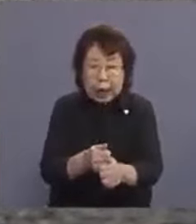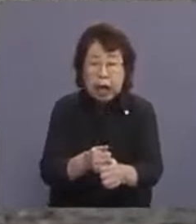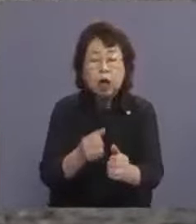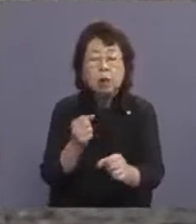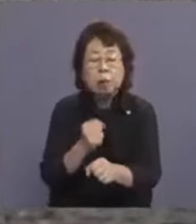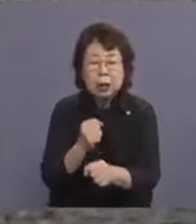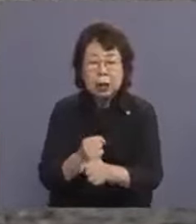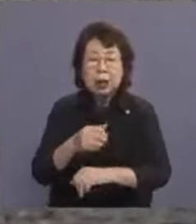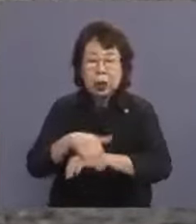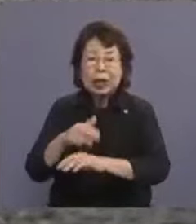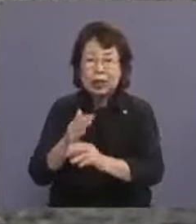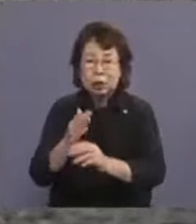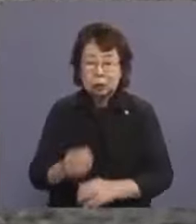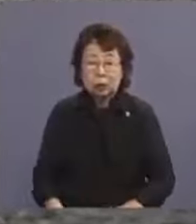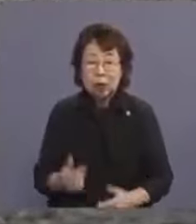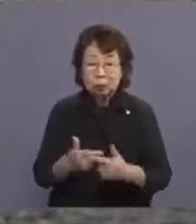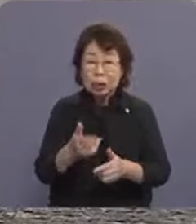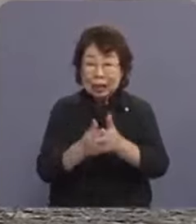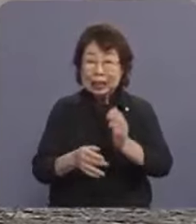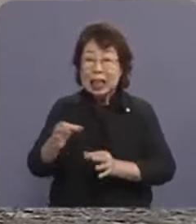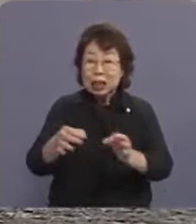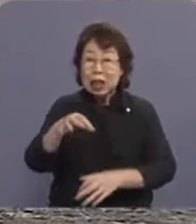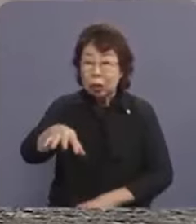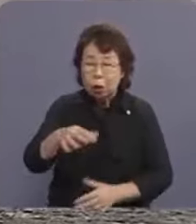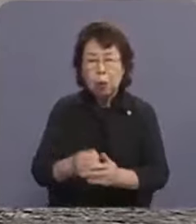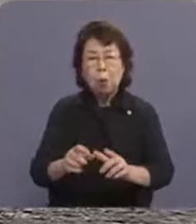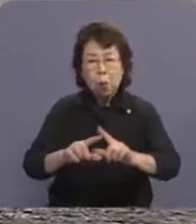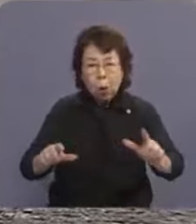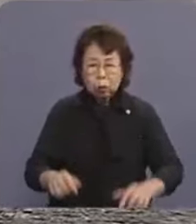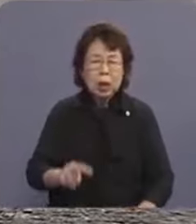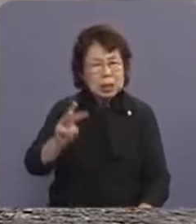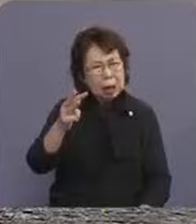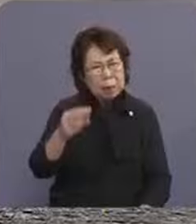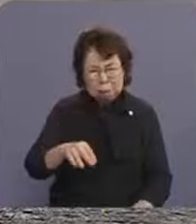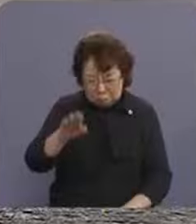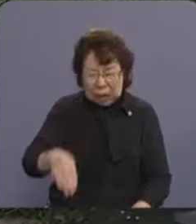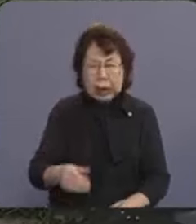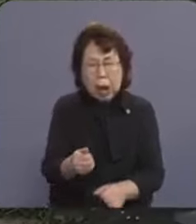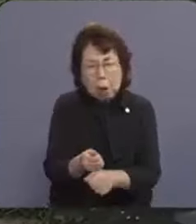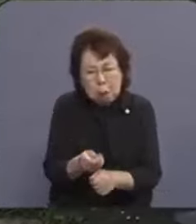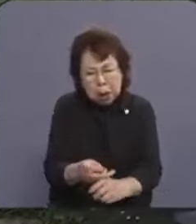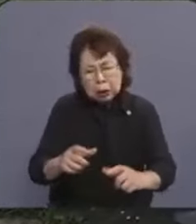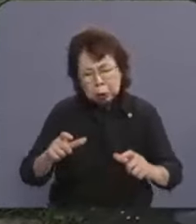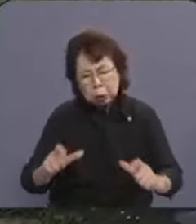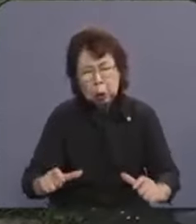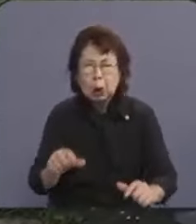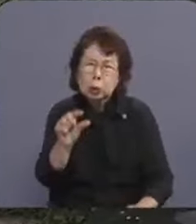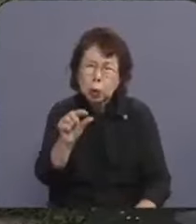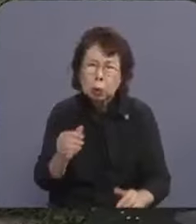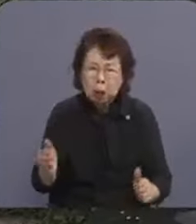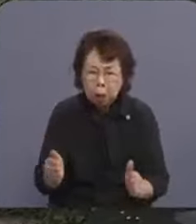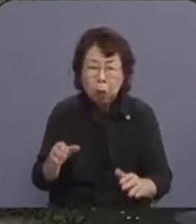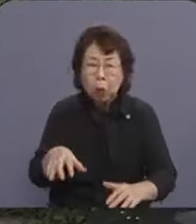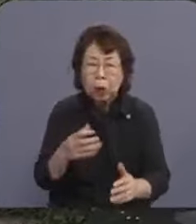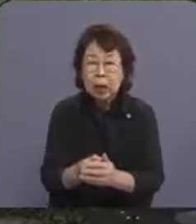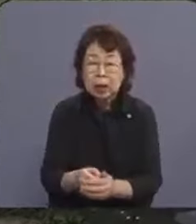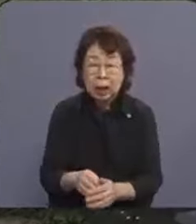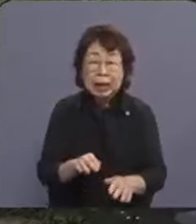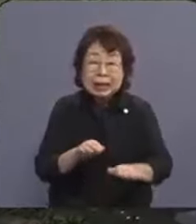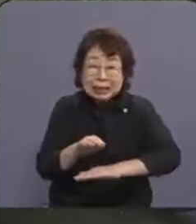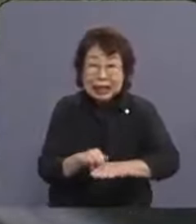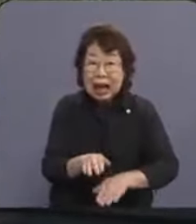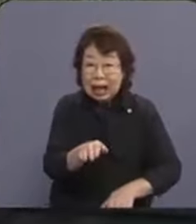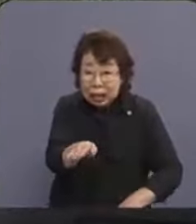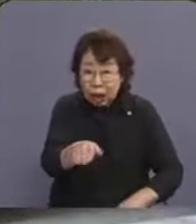계획입니다 특히 부산 지역 드라이브 스룸 매장은 대부분 300에서 500m 정도의 소규모 매장입니다 그런 이유로 차량 흐름